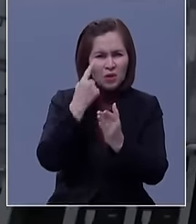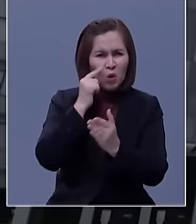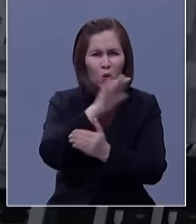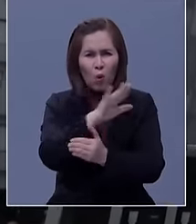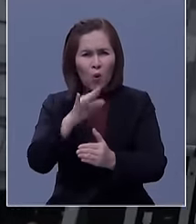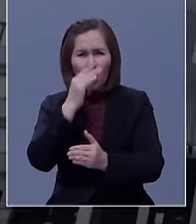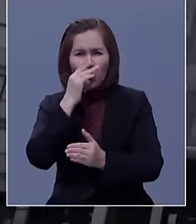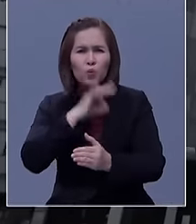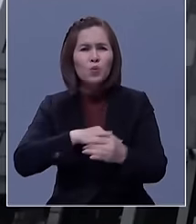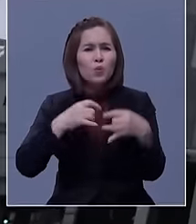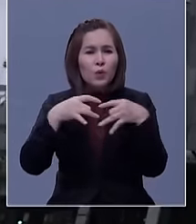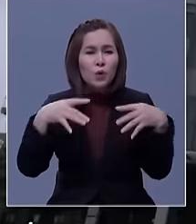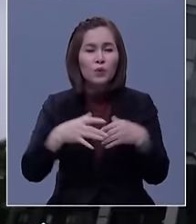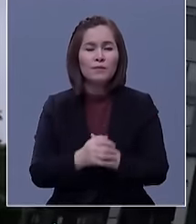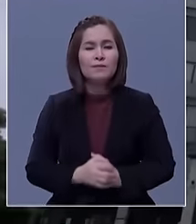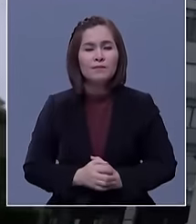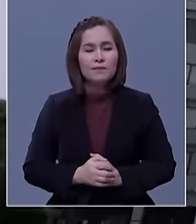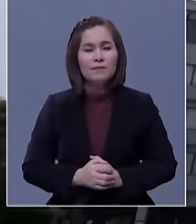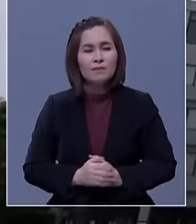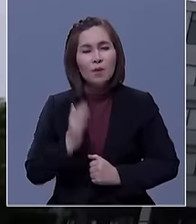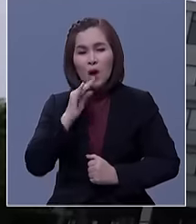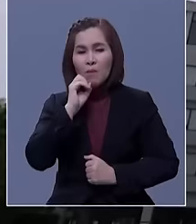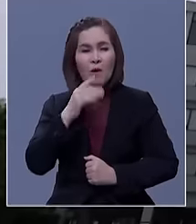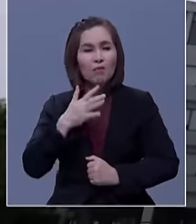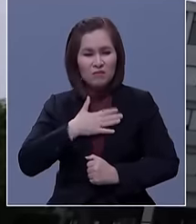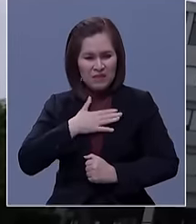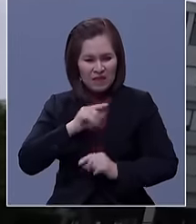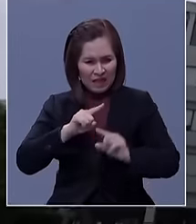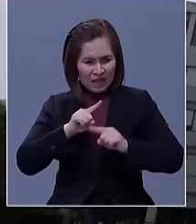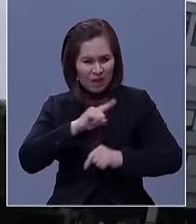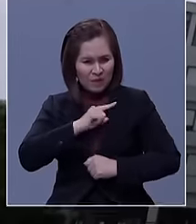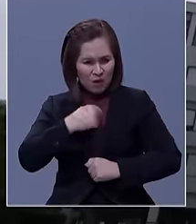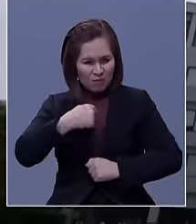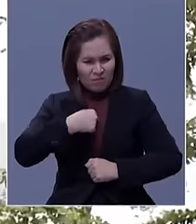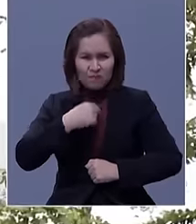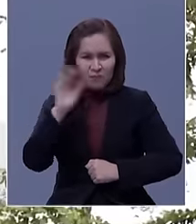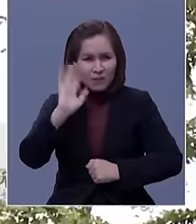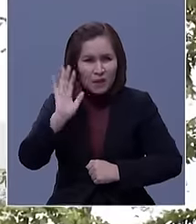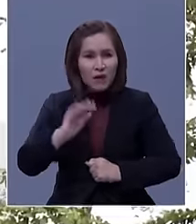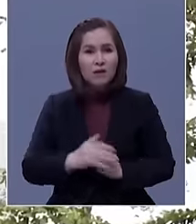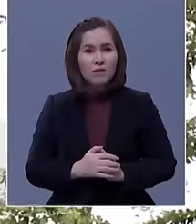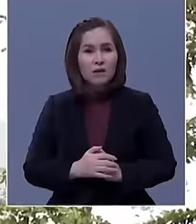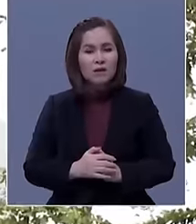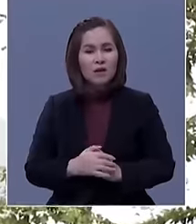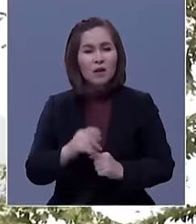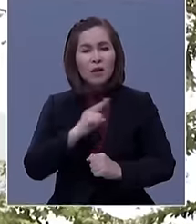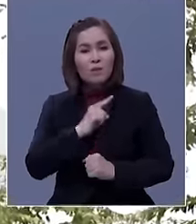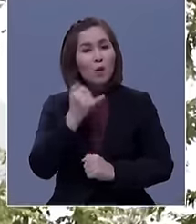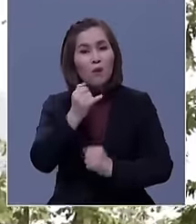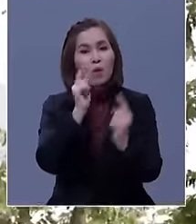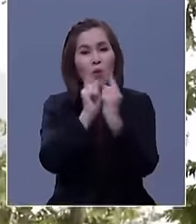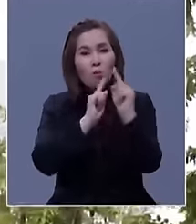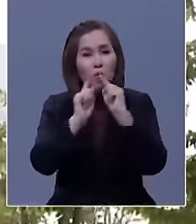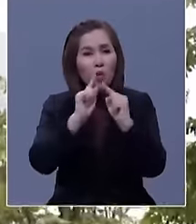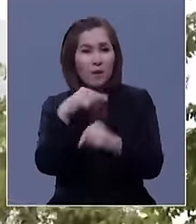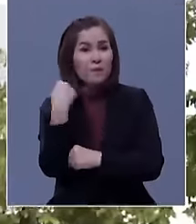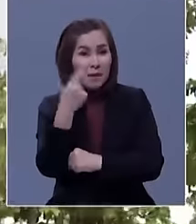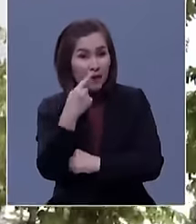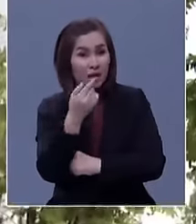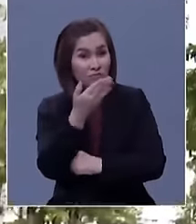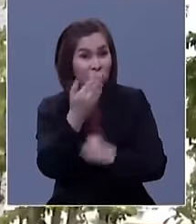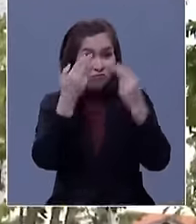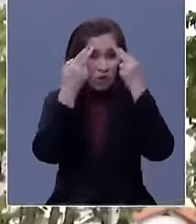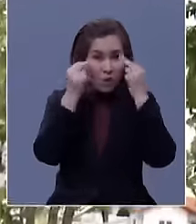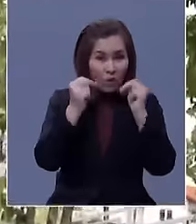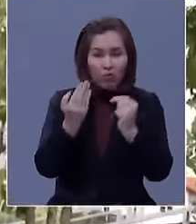กันคุณกิตติรัตน์บอกว่าไม่น่าจะต้องเป็นผมนะอ้าแล้วต้องเป็นใครเอ่แล้วต้องเป็นใคระหรือว่าเป็นท่านนายก